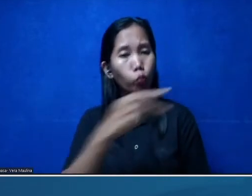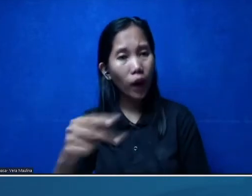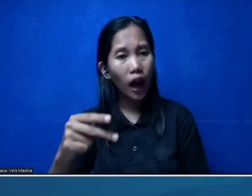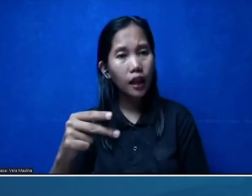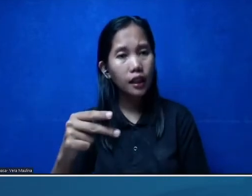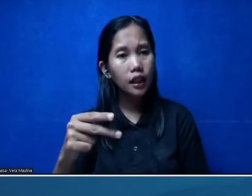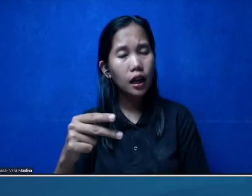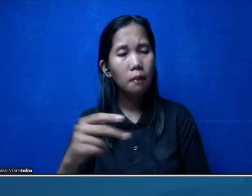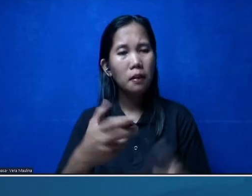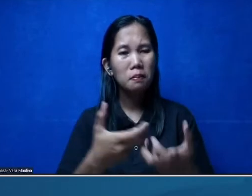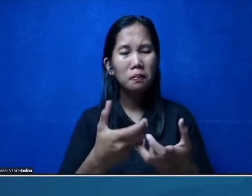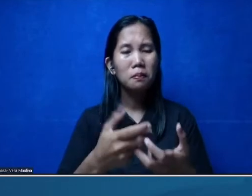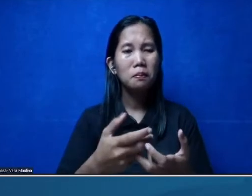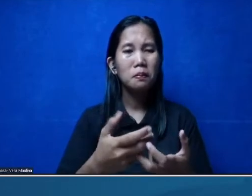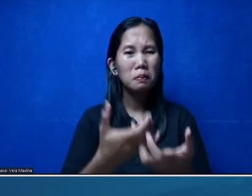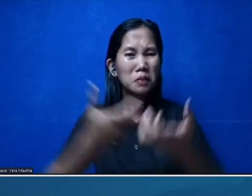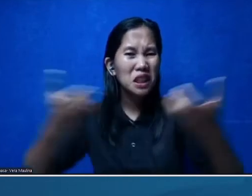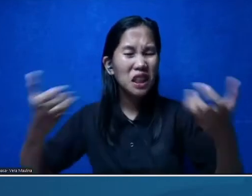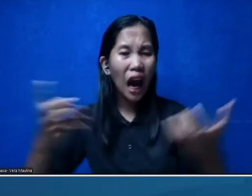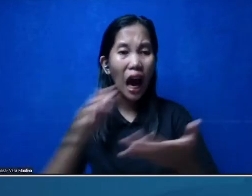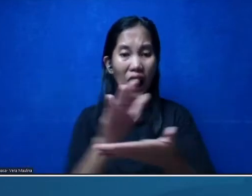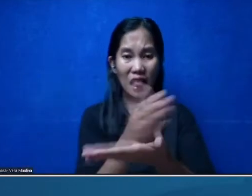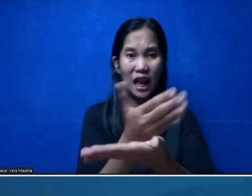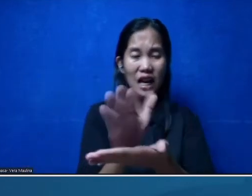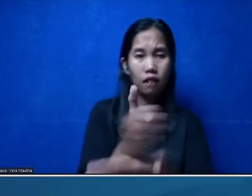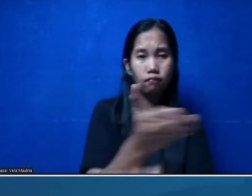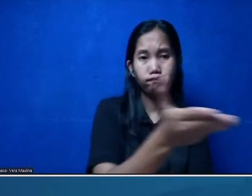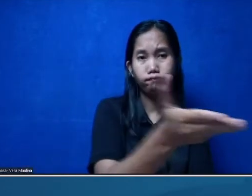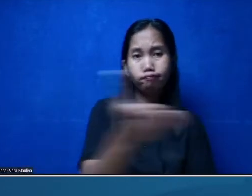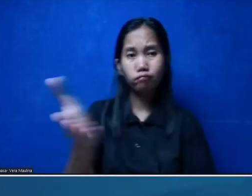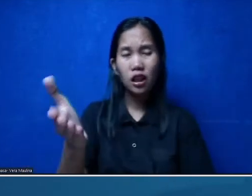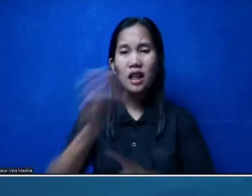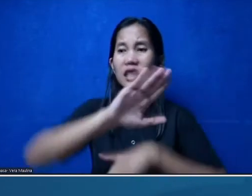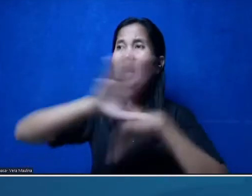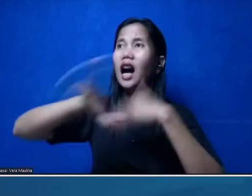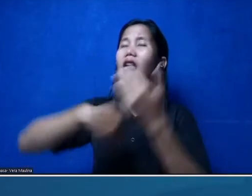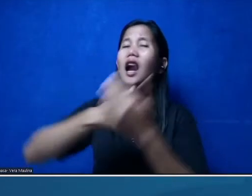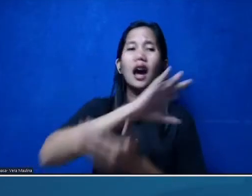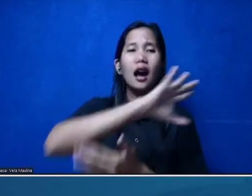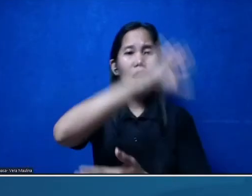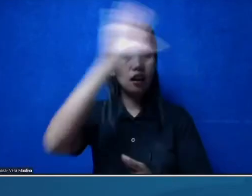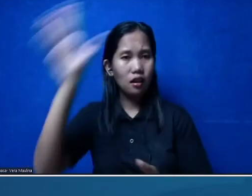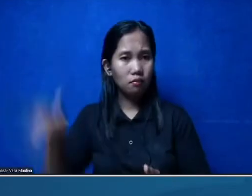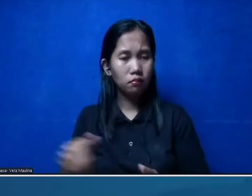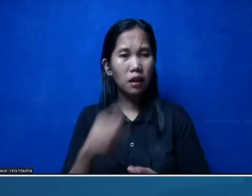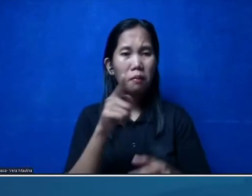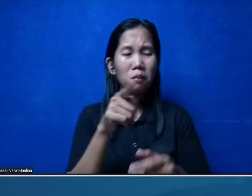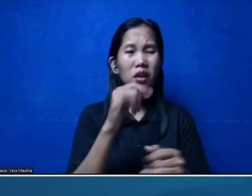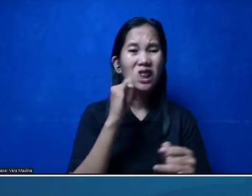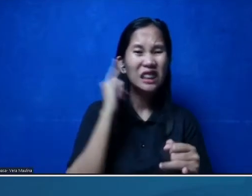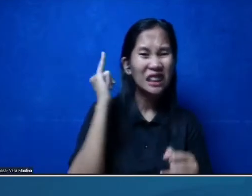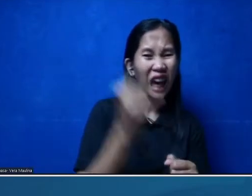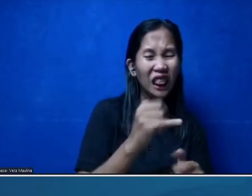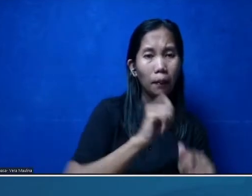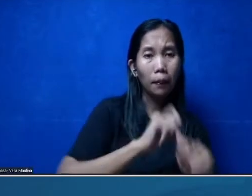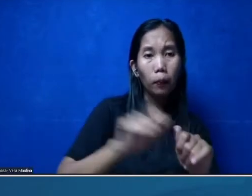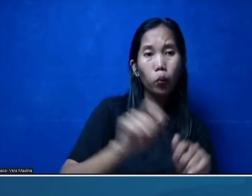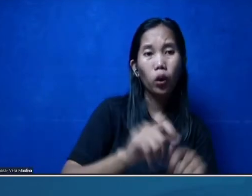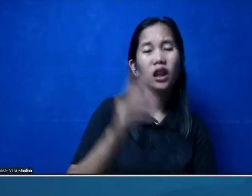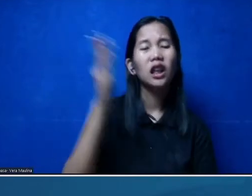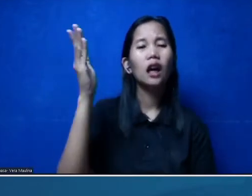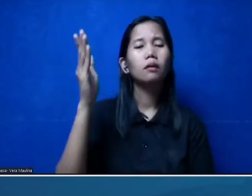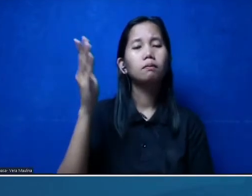menyembunyikan diri terhadap kaum sehingga ia tidak mendengar ialah segala dosa dan saudara adalah